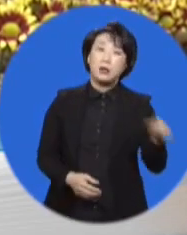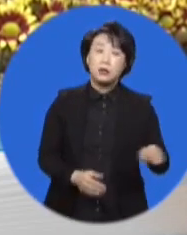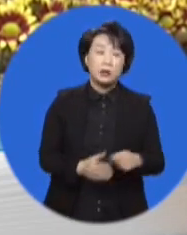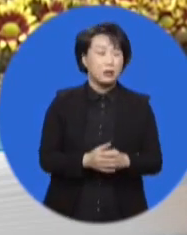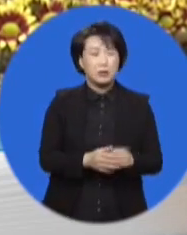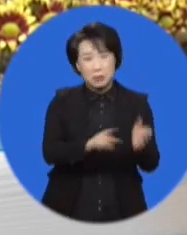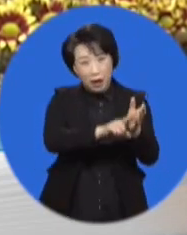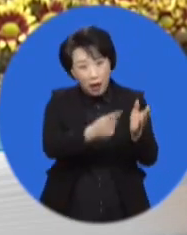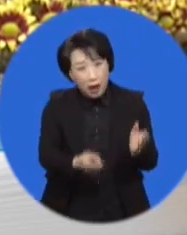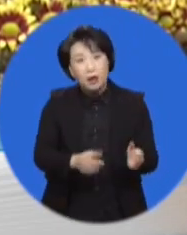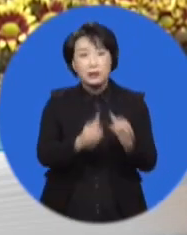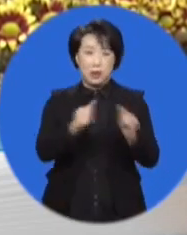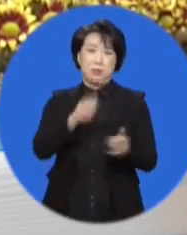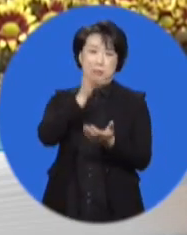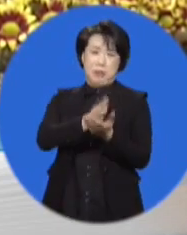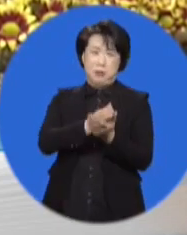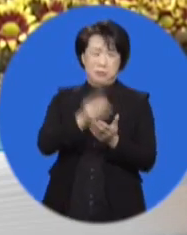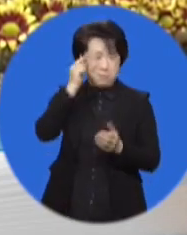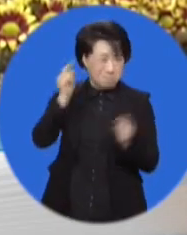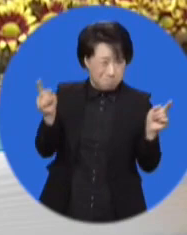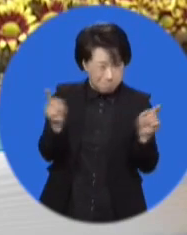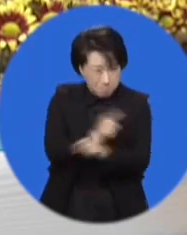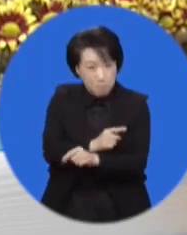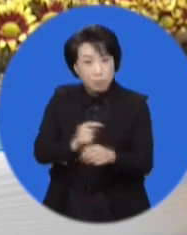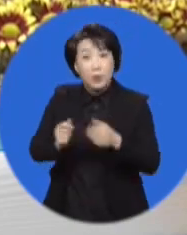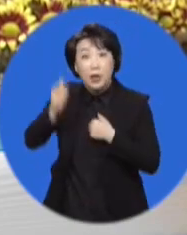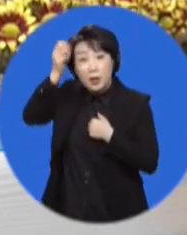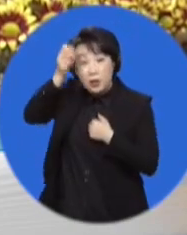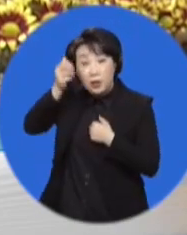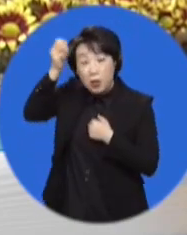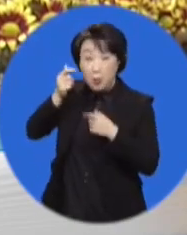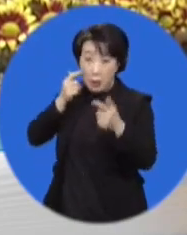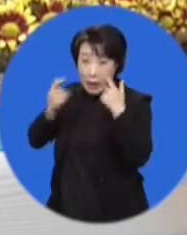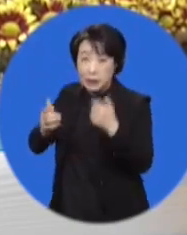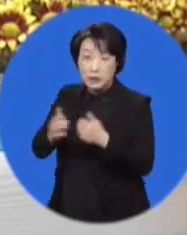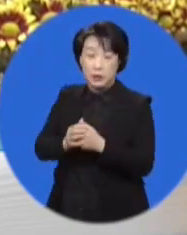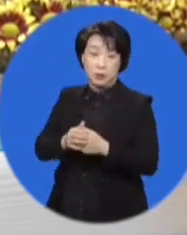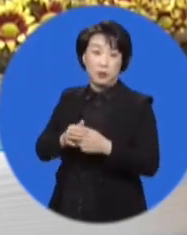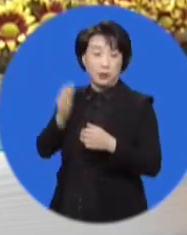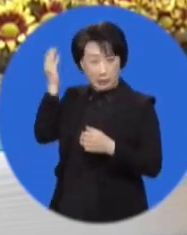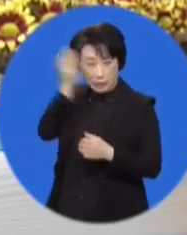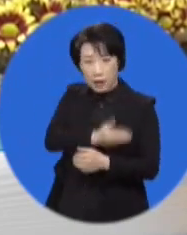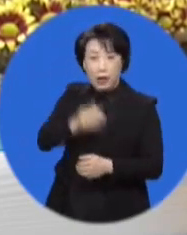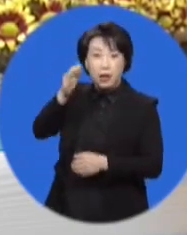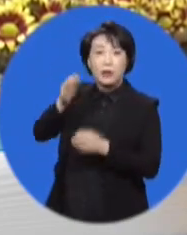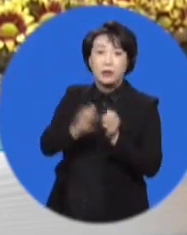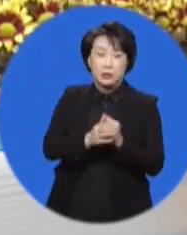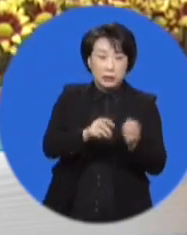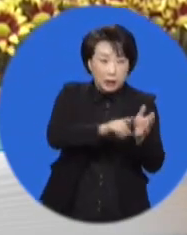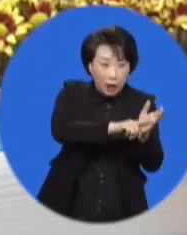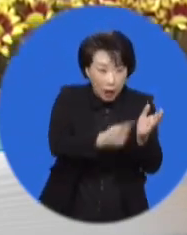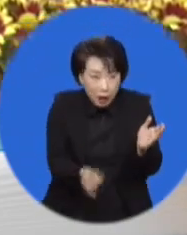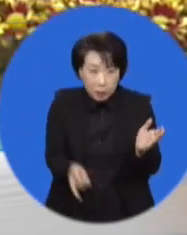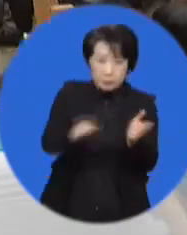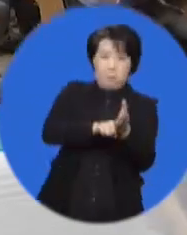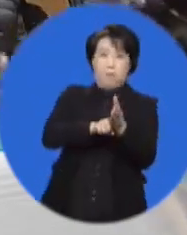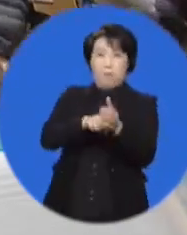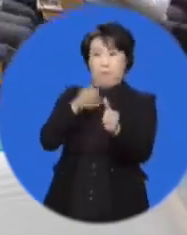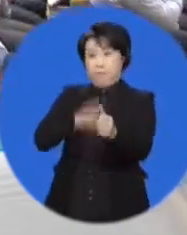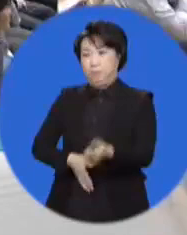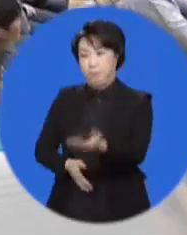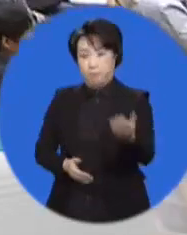말고 생각을 바꿔서 내 영혼이 확실하고 분명하게 타락해서 일어서라 그 말입니다.